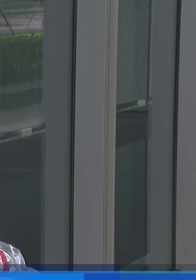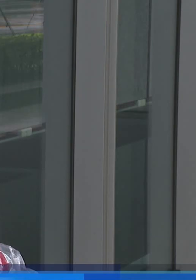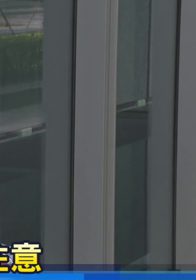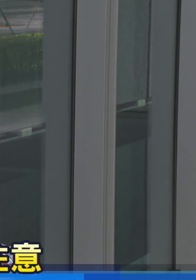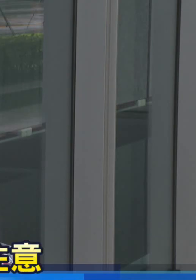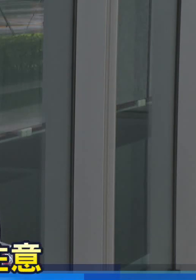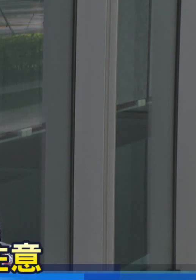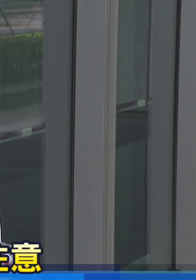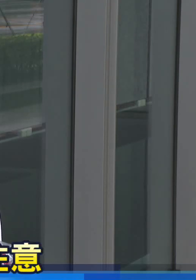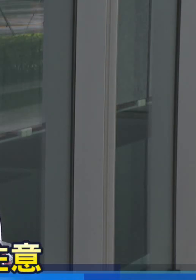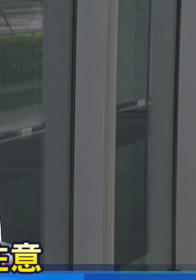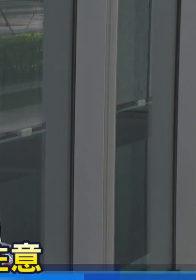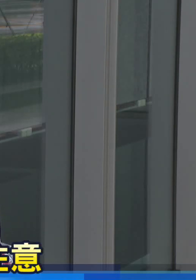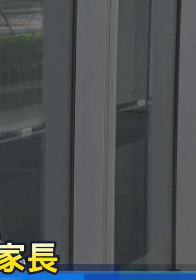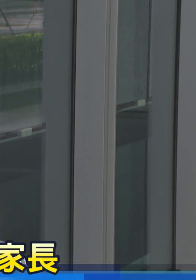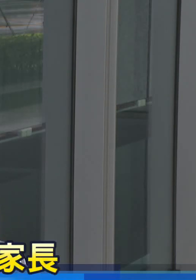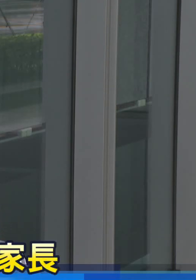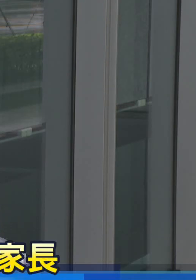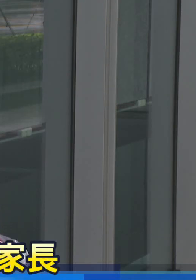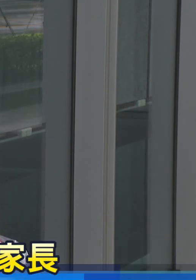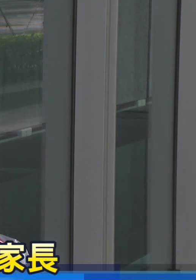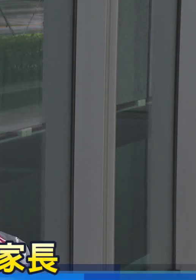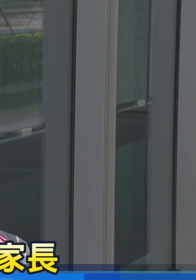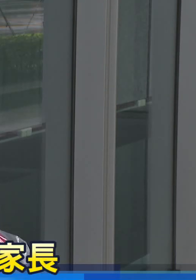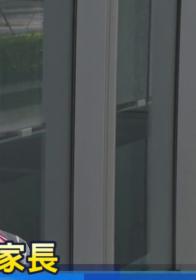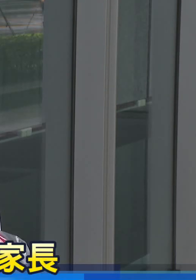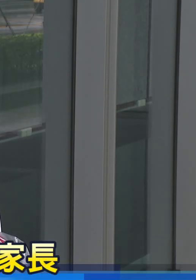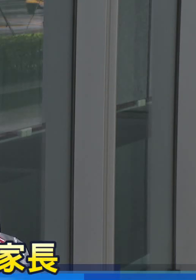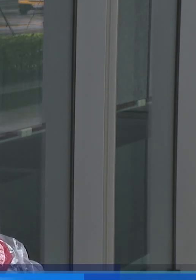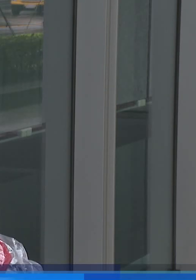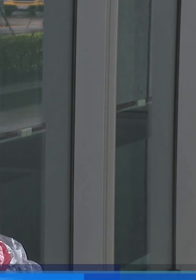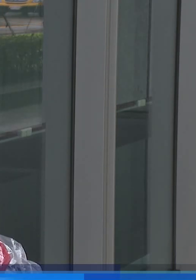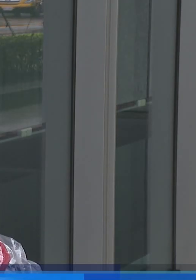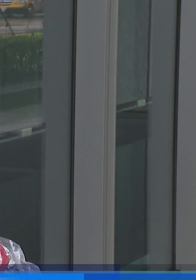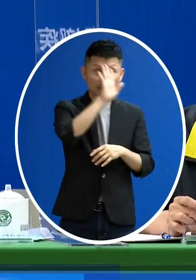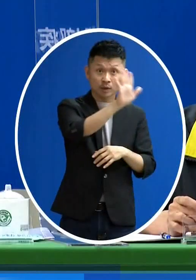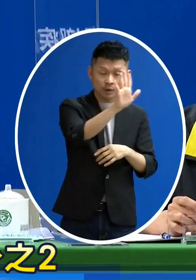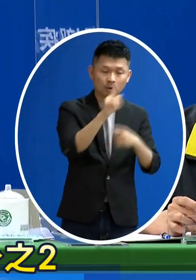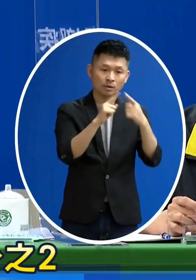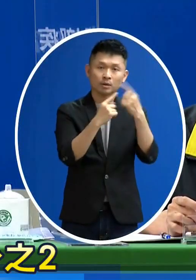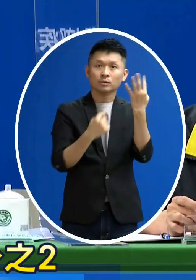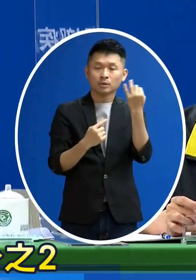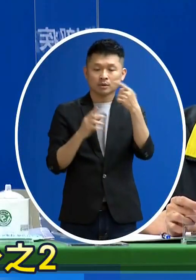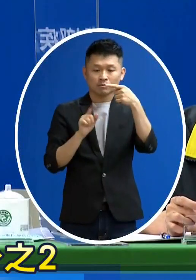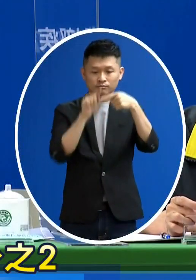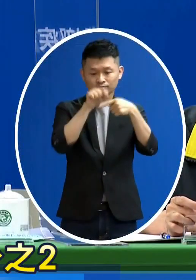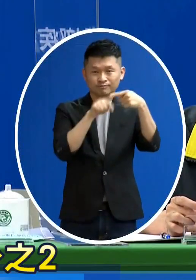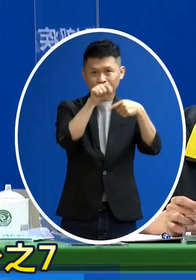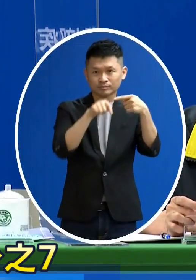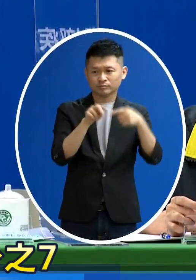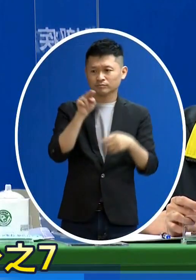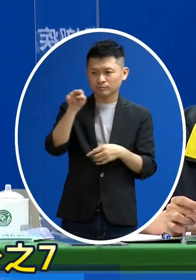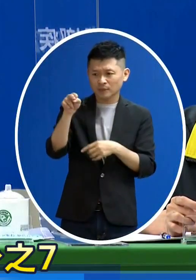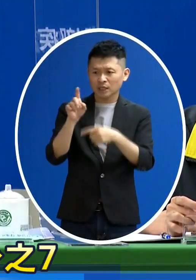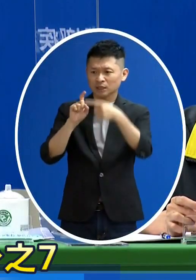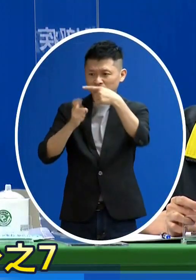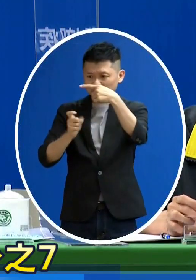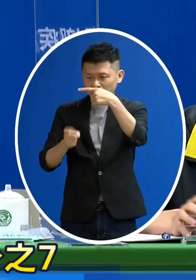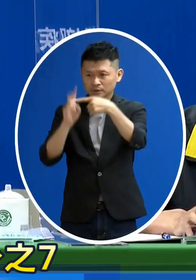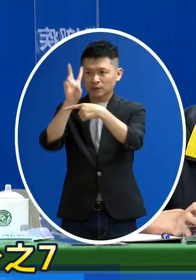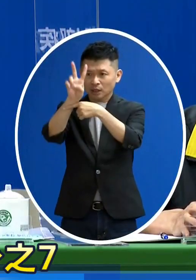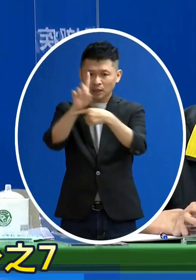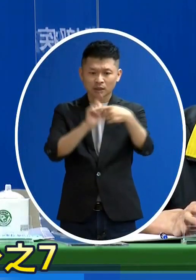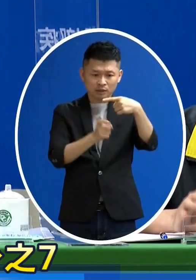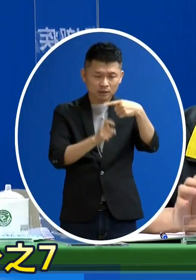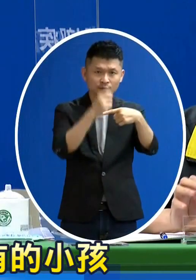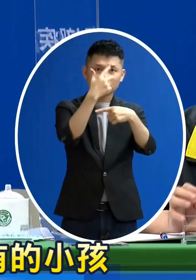案？其实还是要密切注意。但是我们还是提醒家长说，也不用太担心。 有时候看到10万分之2啊，有时候看到10万分之7